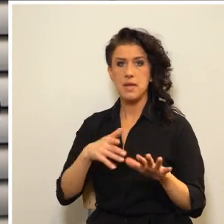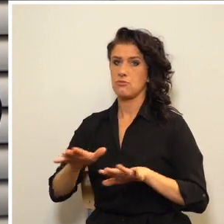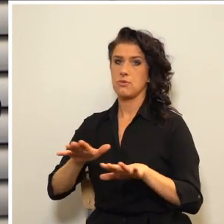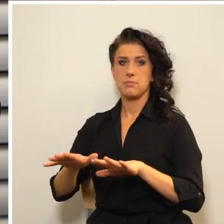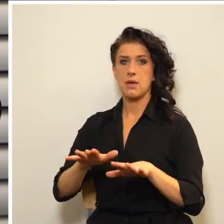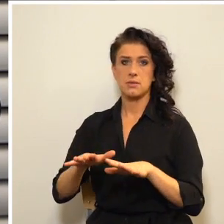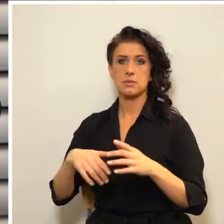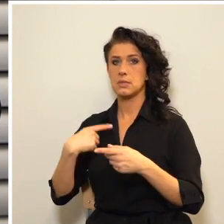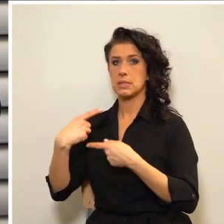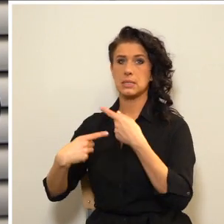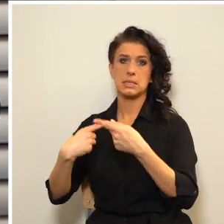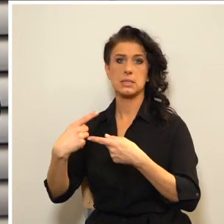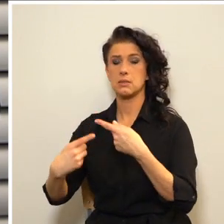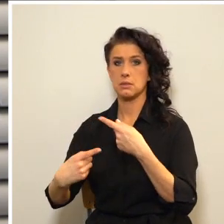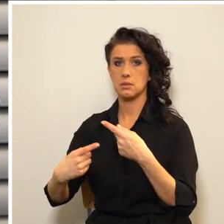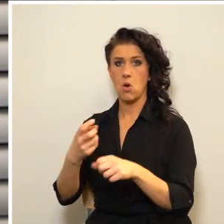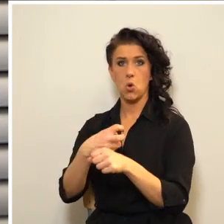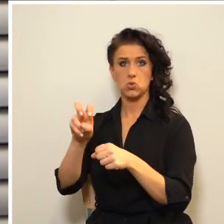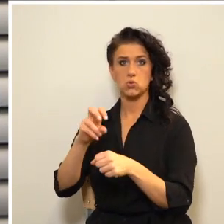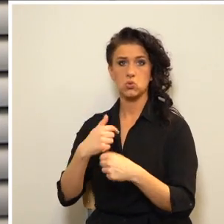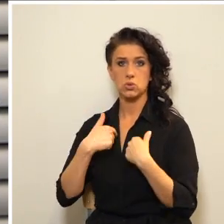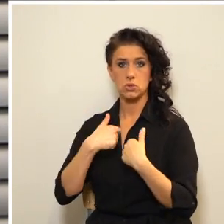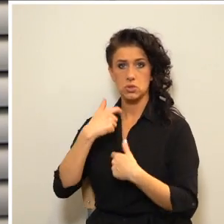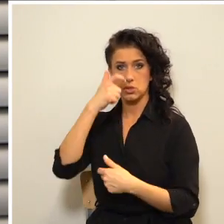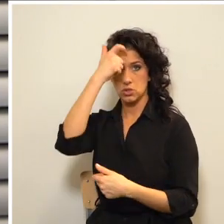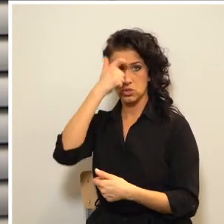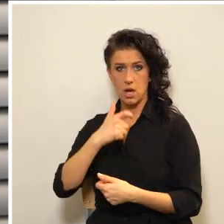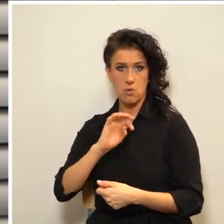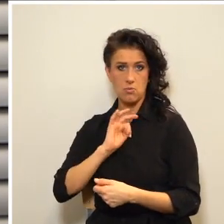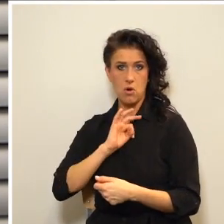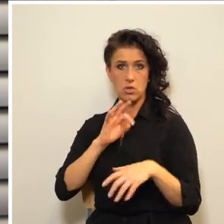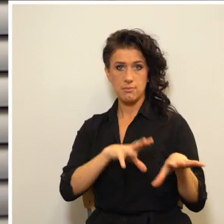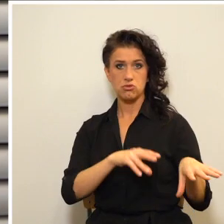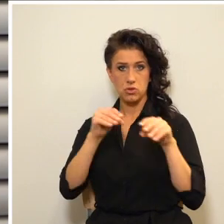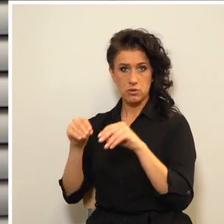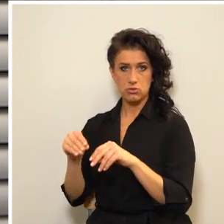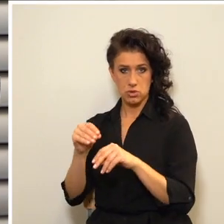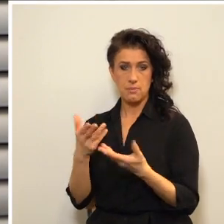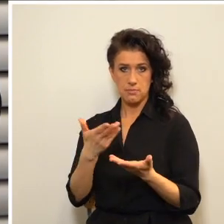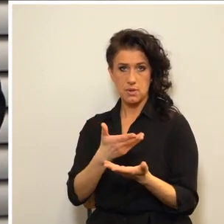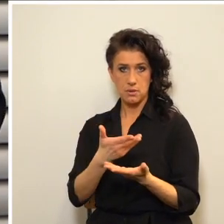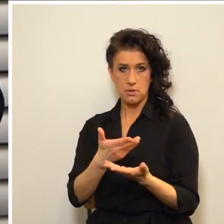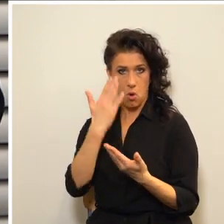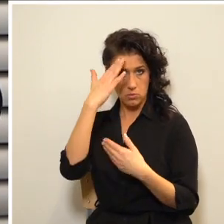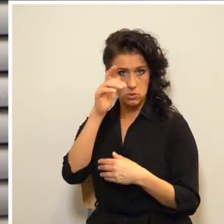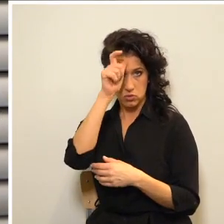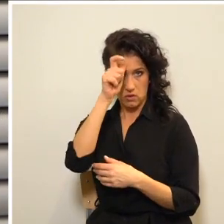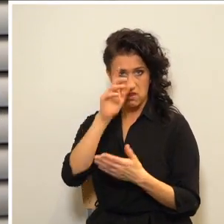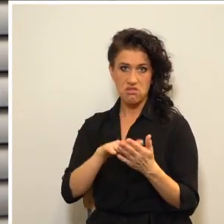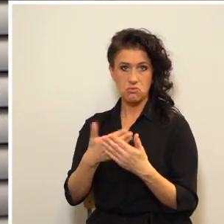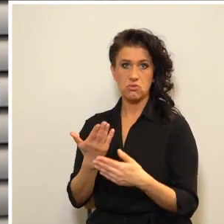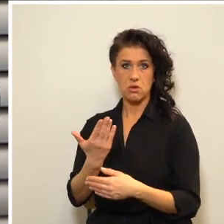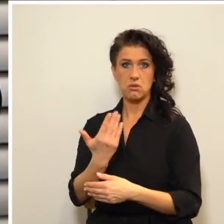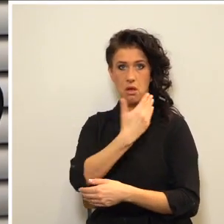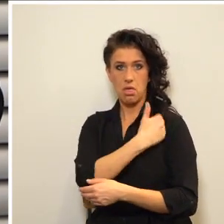miejscu o ciągle w tyle głowy mieli odrzucenie przeszczepu na że co będzie jak trzeba będzie ponownie amputować